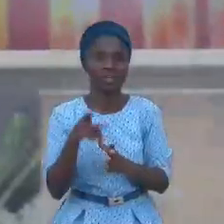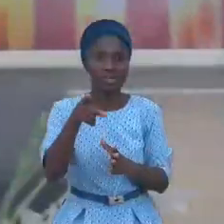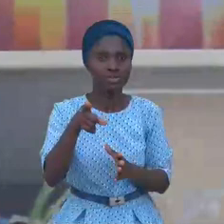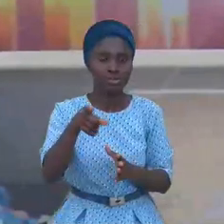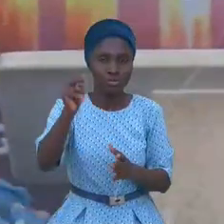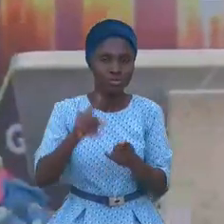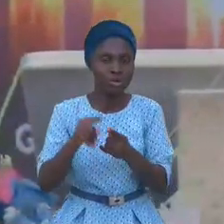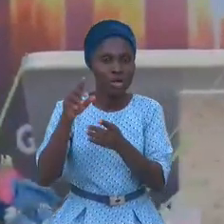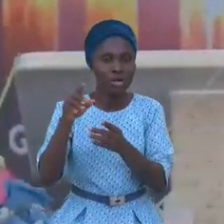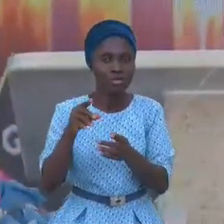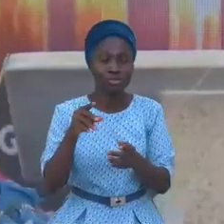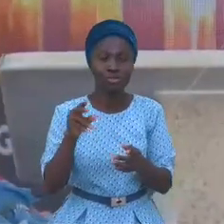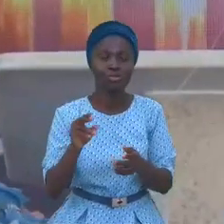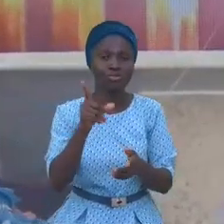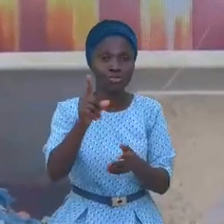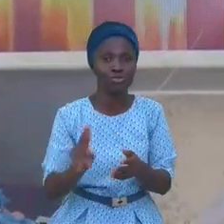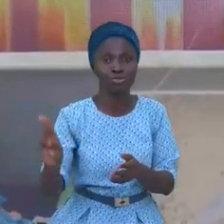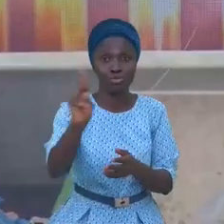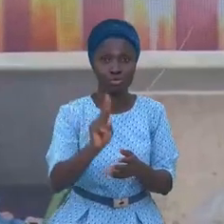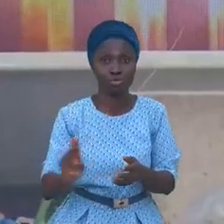tu dois dépenser de l'énergie,